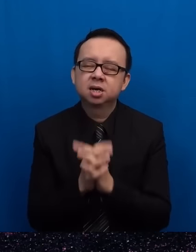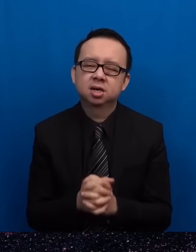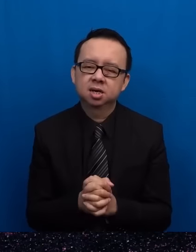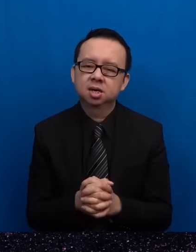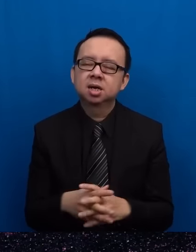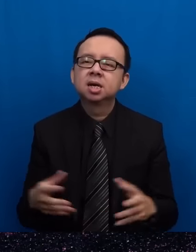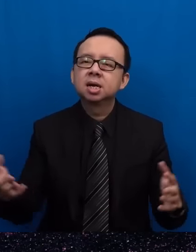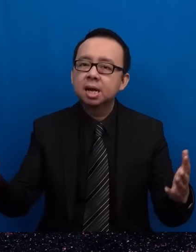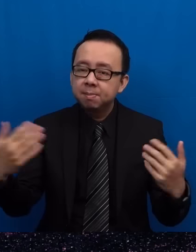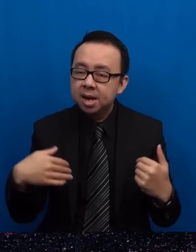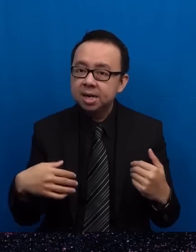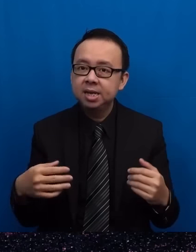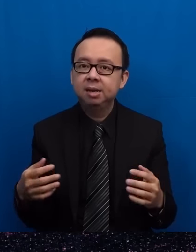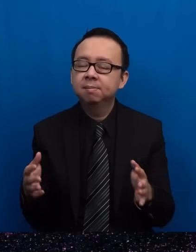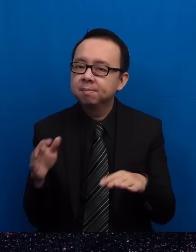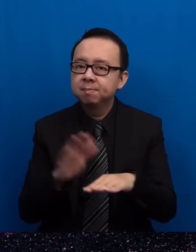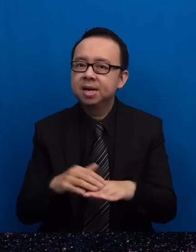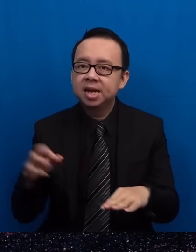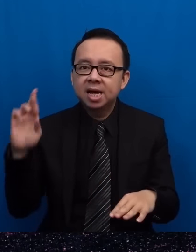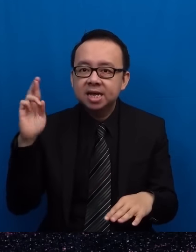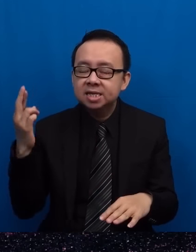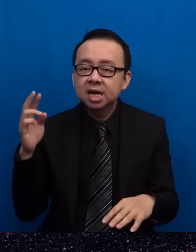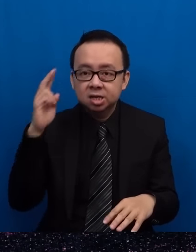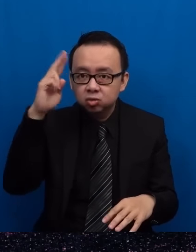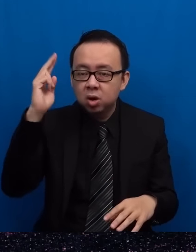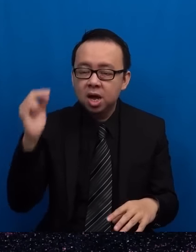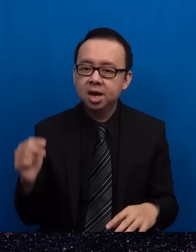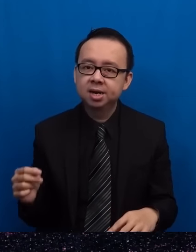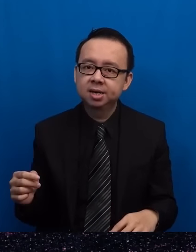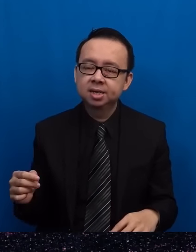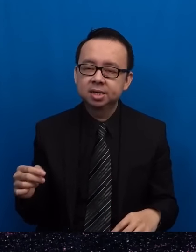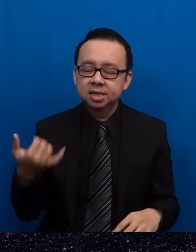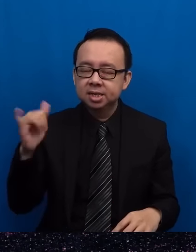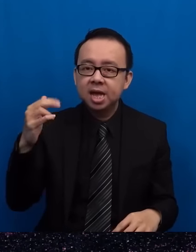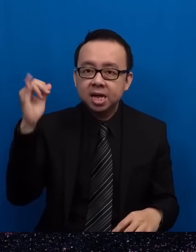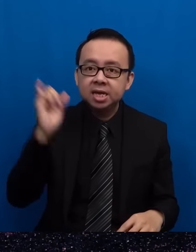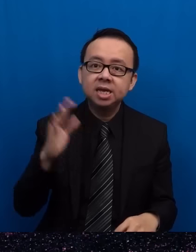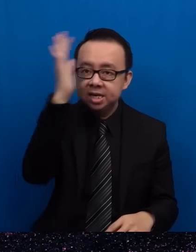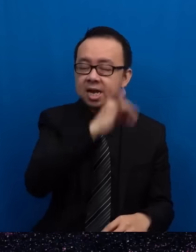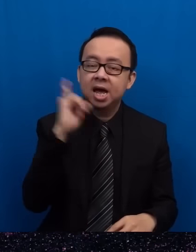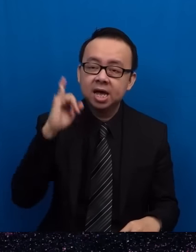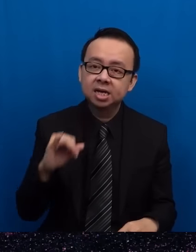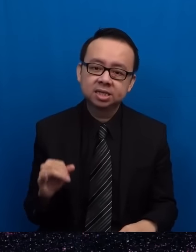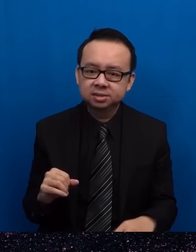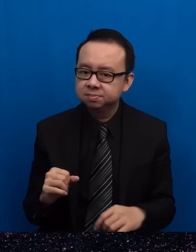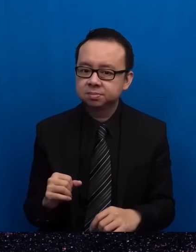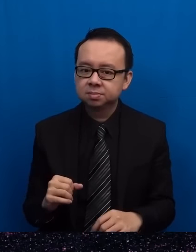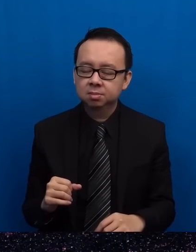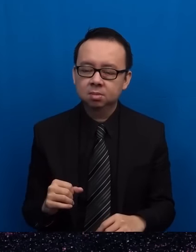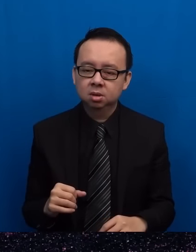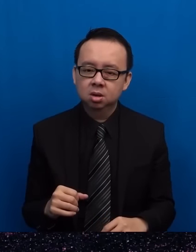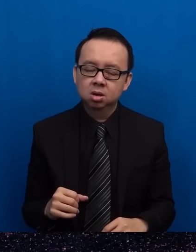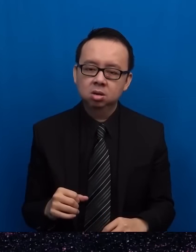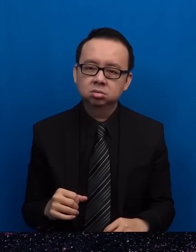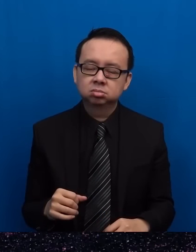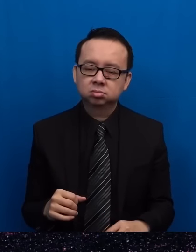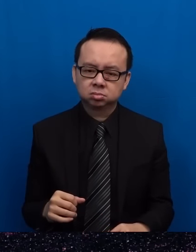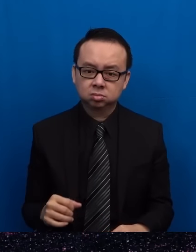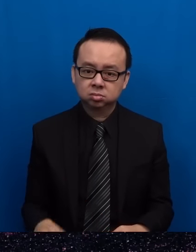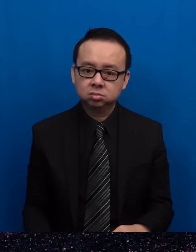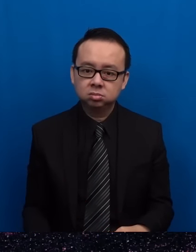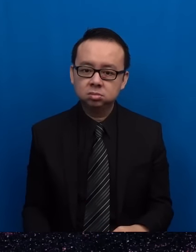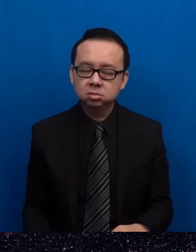kembalilah ke rancangannya. Kembalilah ke rencana Tuhan yang indah. Jangan lari lagi. Dan bagi orang-orang yang ragu hari ini, ingatlah